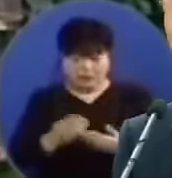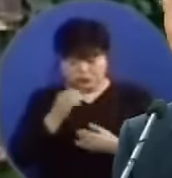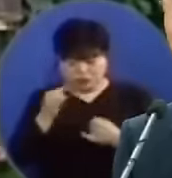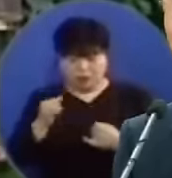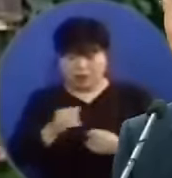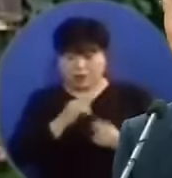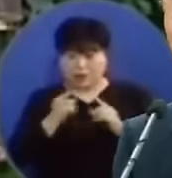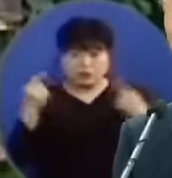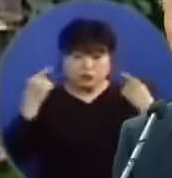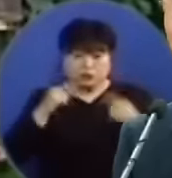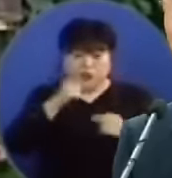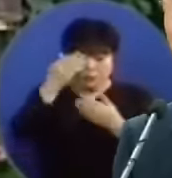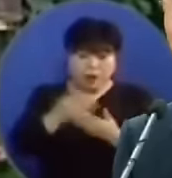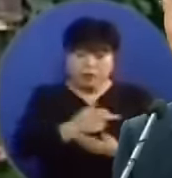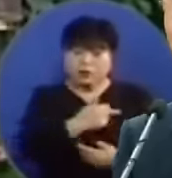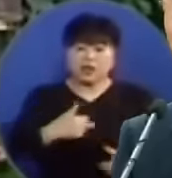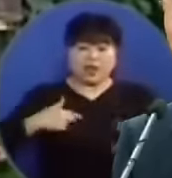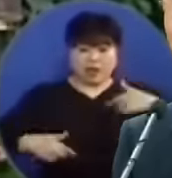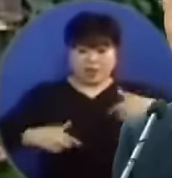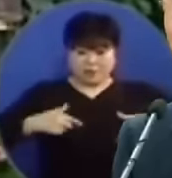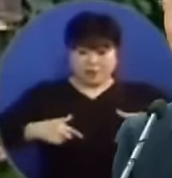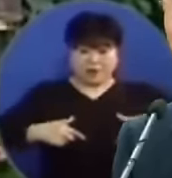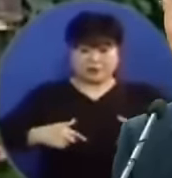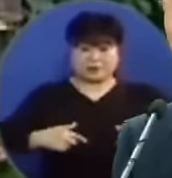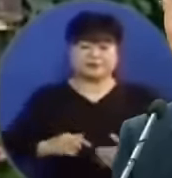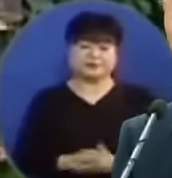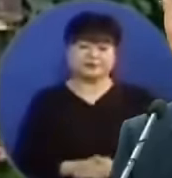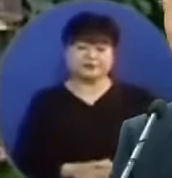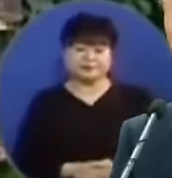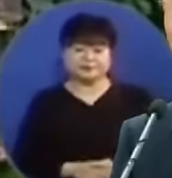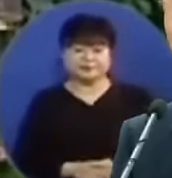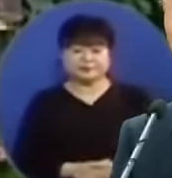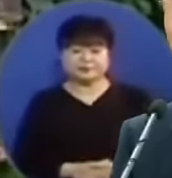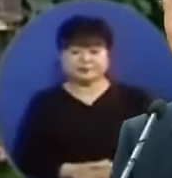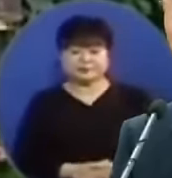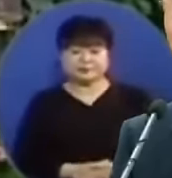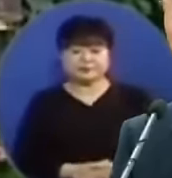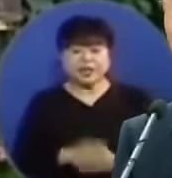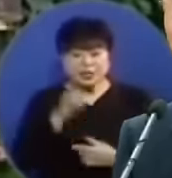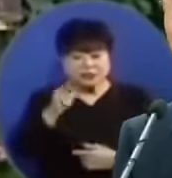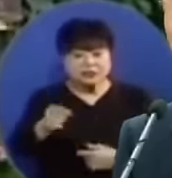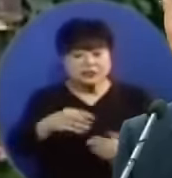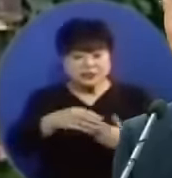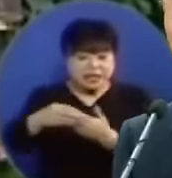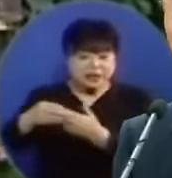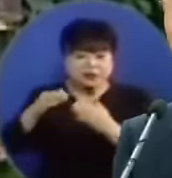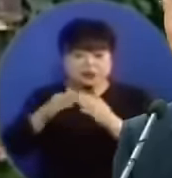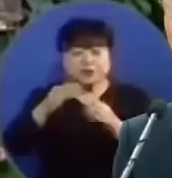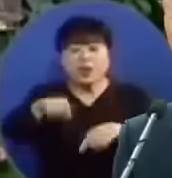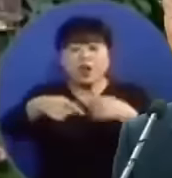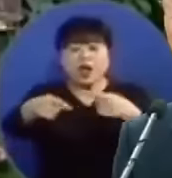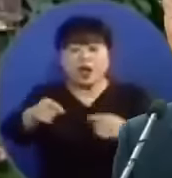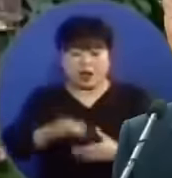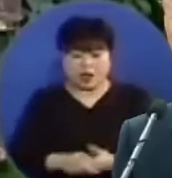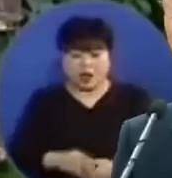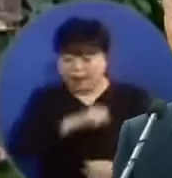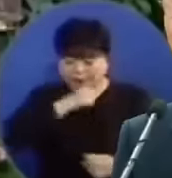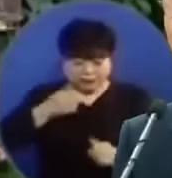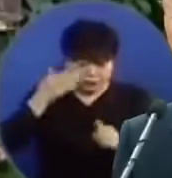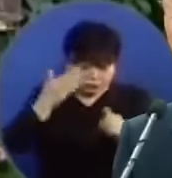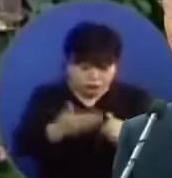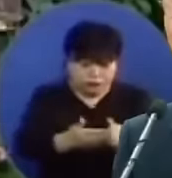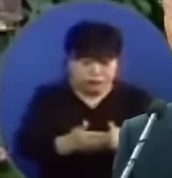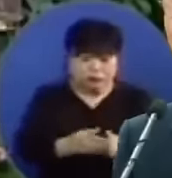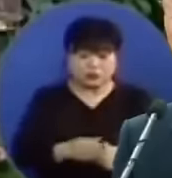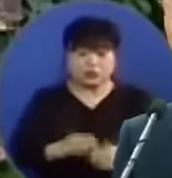듣고 구원받고 크게 기뻐했습니다. 사도행전 66장 34절에 그들을 데리고 자기 집에 올라가서 음식을 차려주고 그와